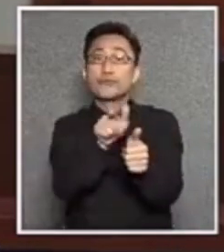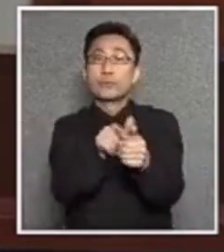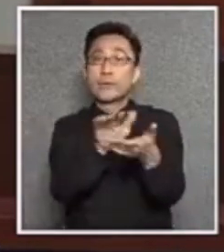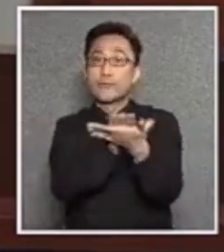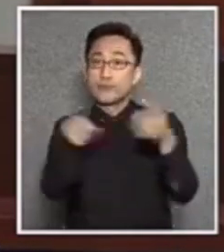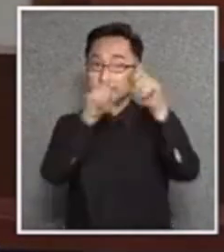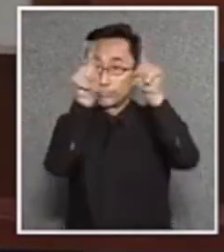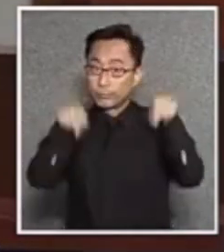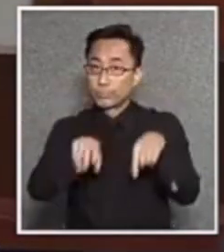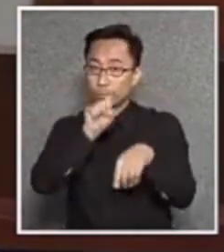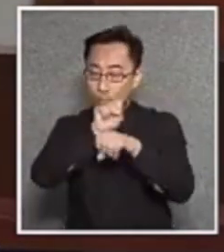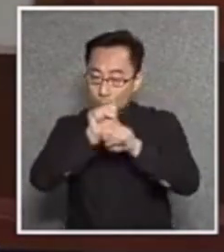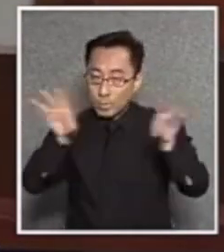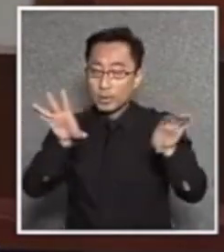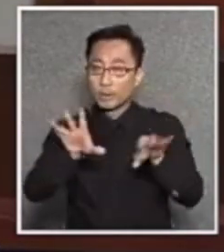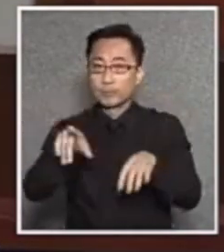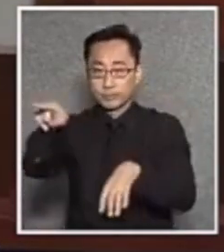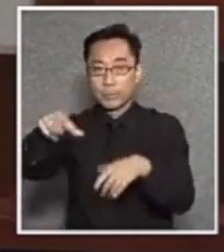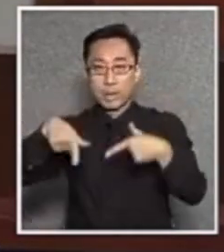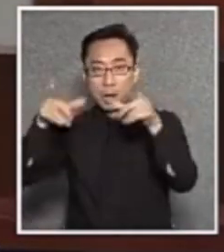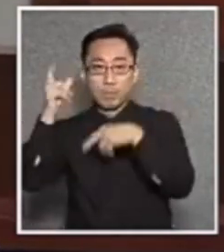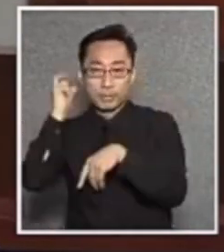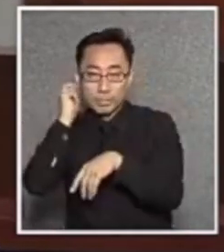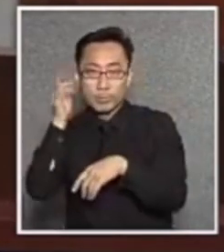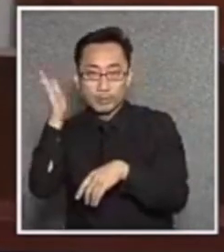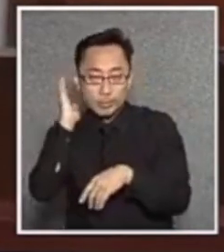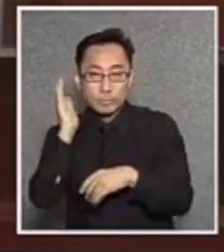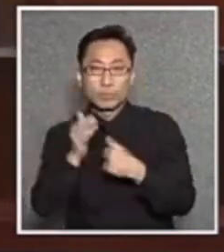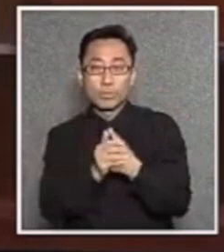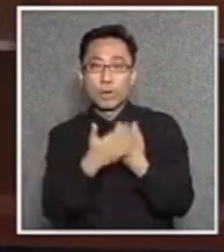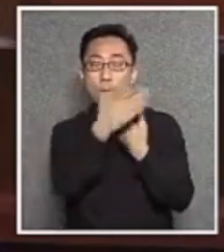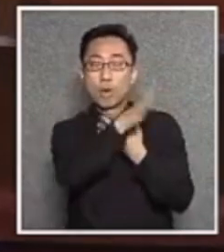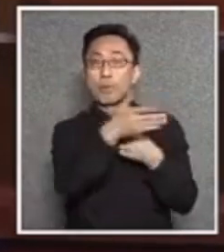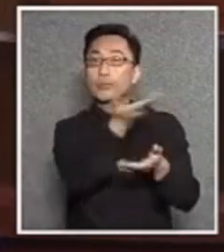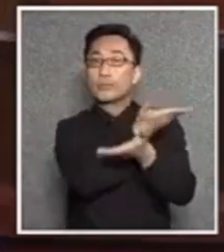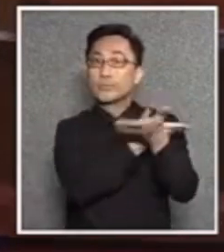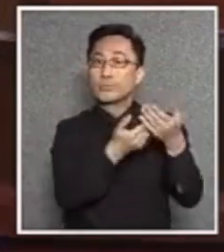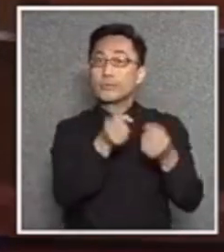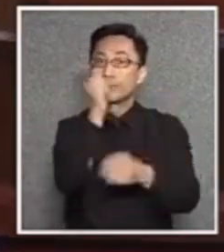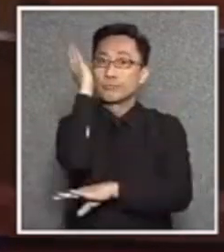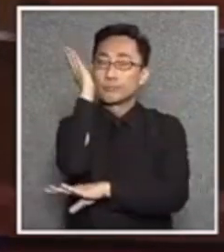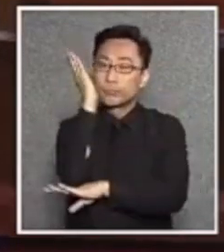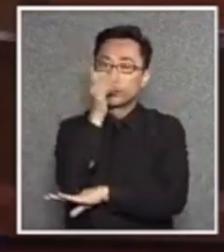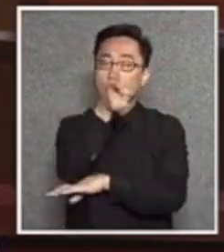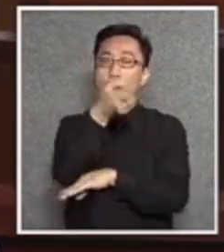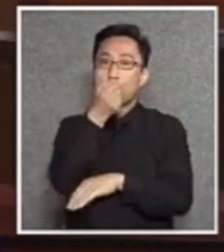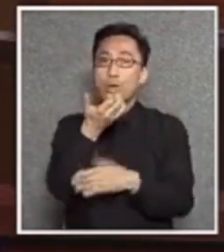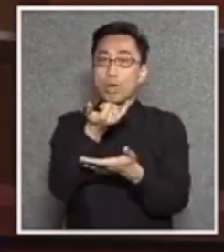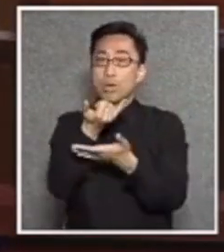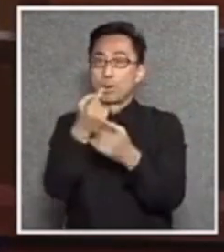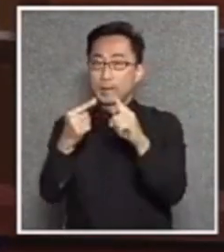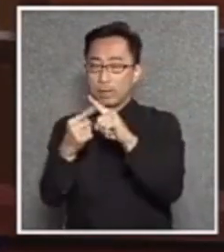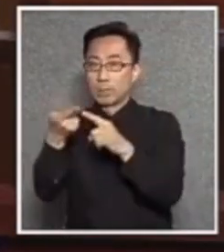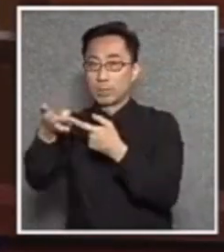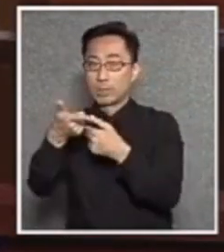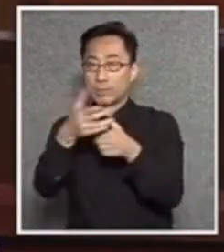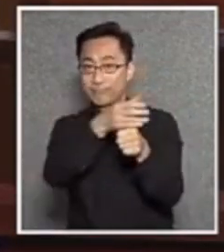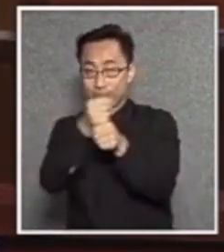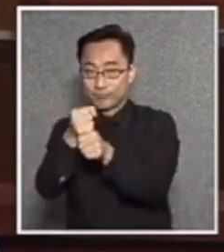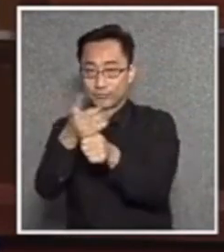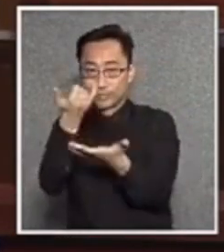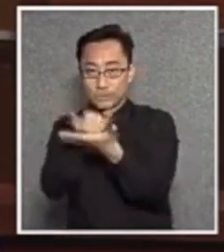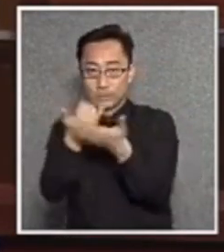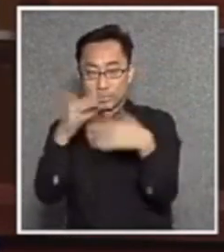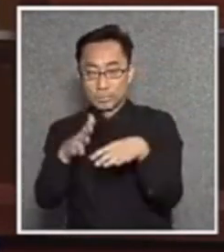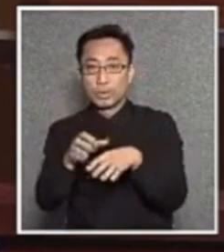聽啦，阿司長。外交部發言人已就香港旅客在菲律賓遇劫持事件正式表態，